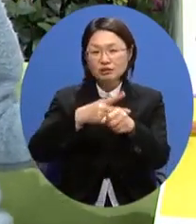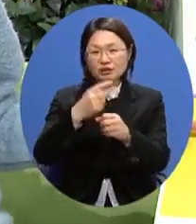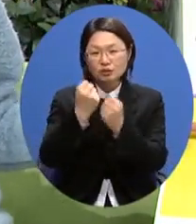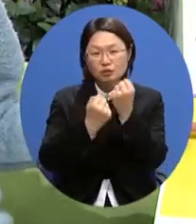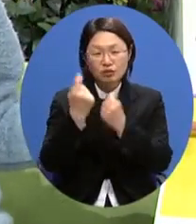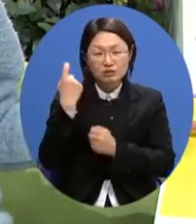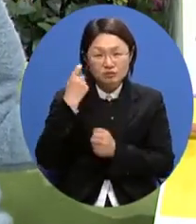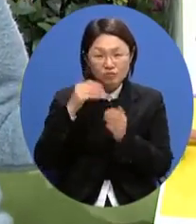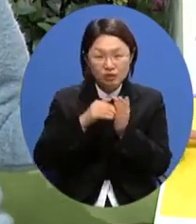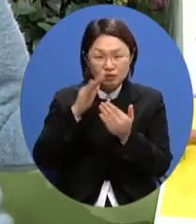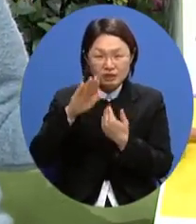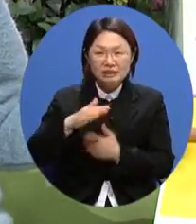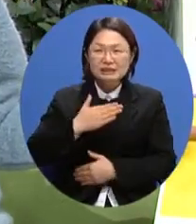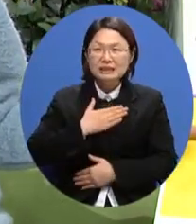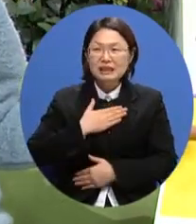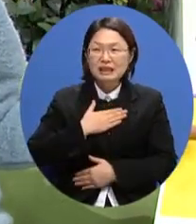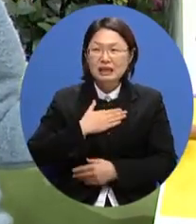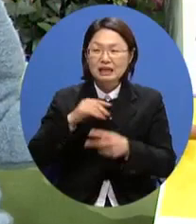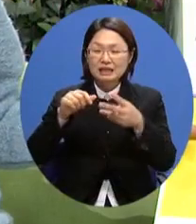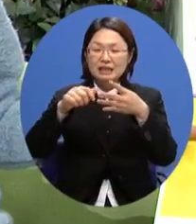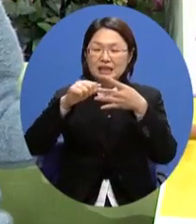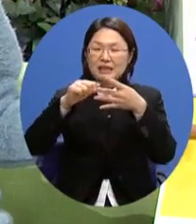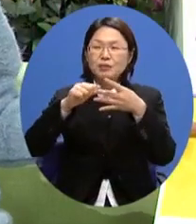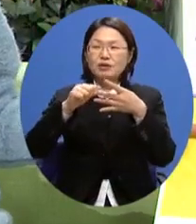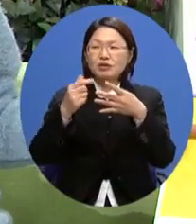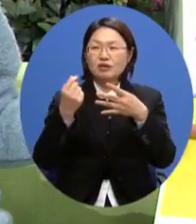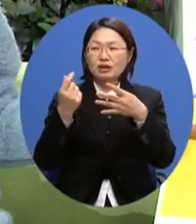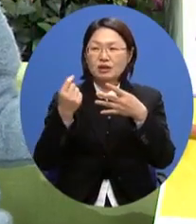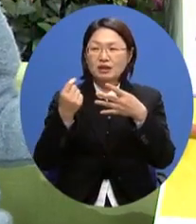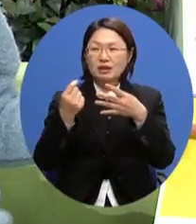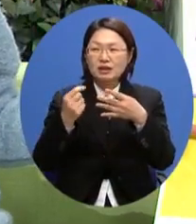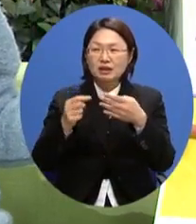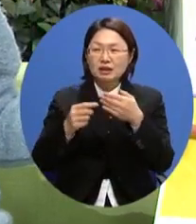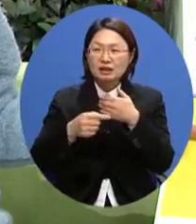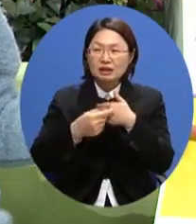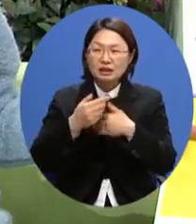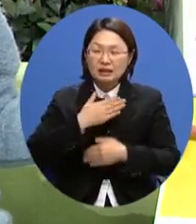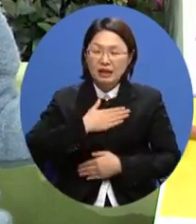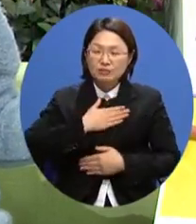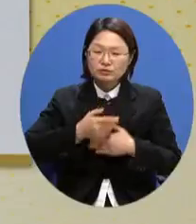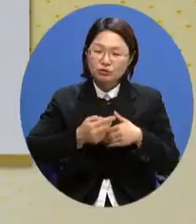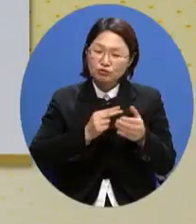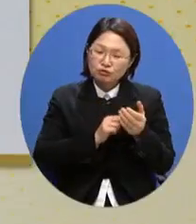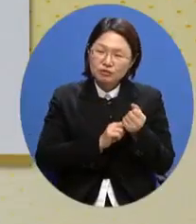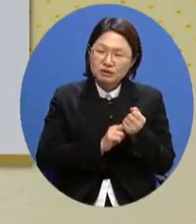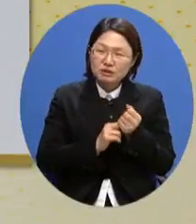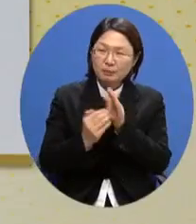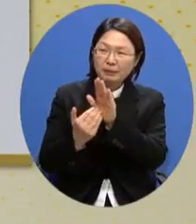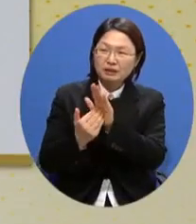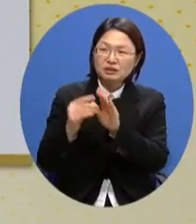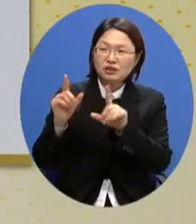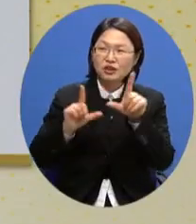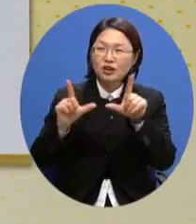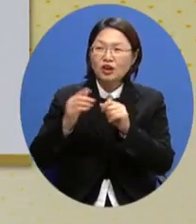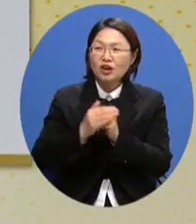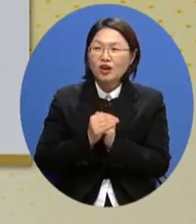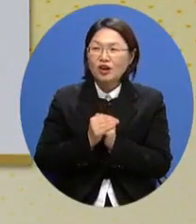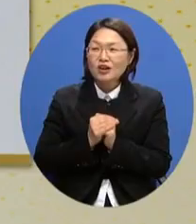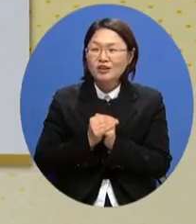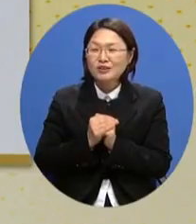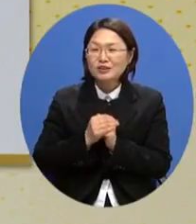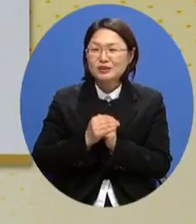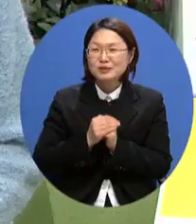듣고 나니까 제가 약간 2번인 것 같아요. 감정을 숨기는 배척형. 1번이면 얼마나 좋겠어요. 이민우